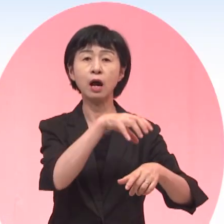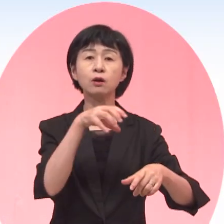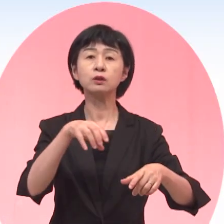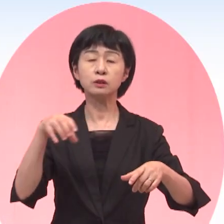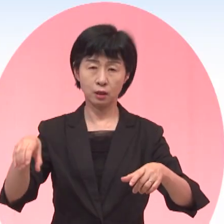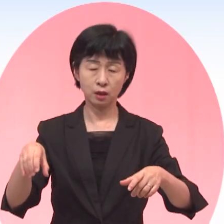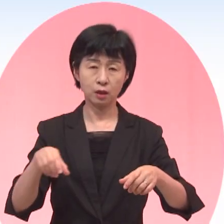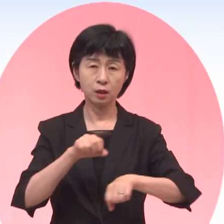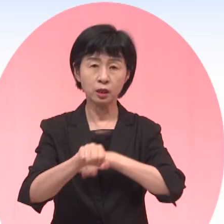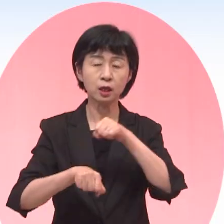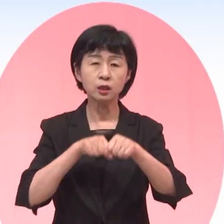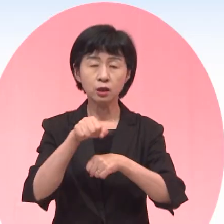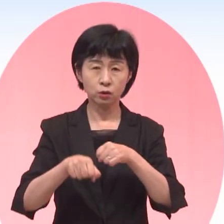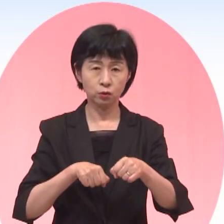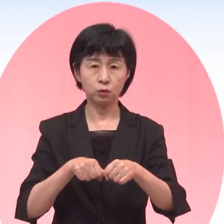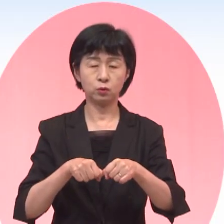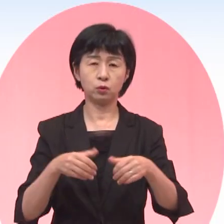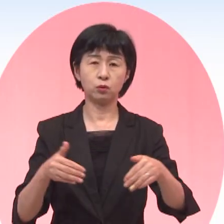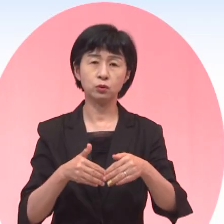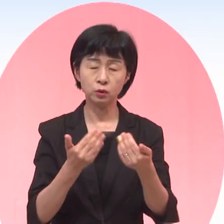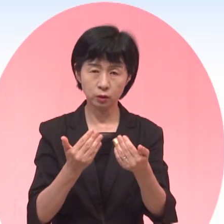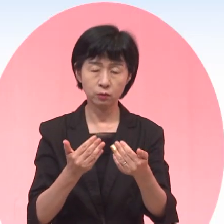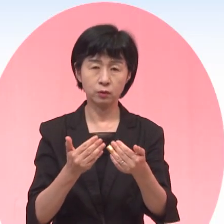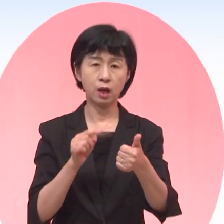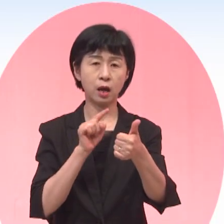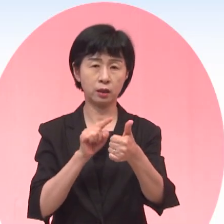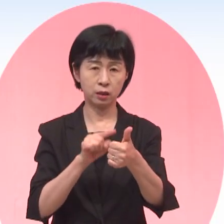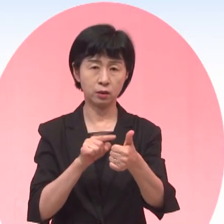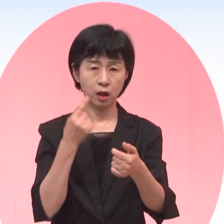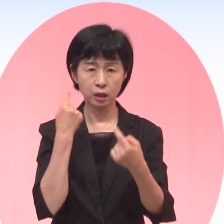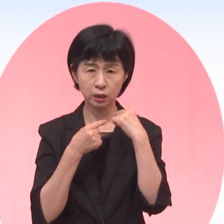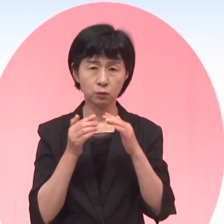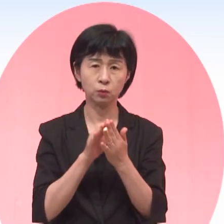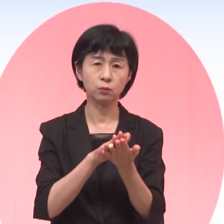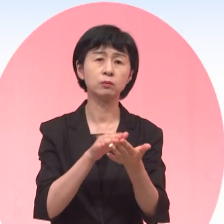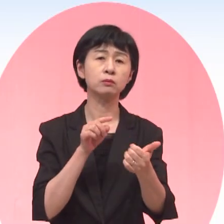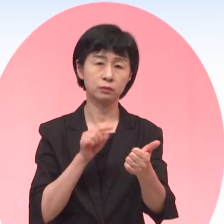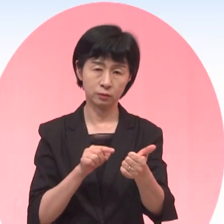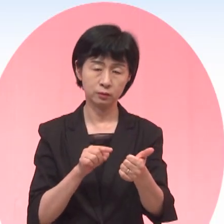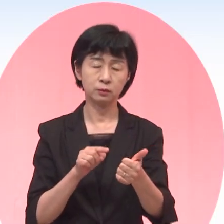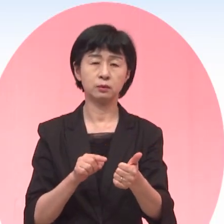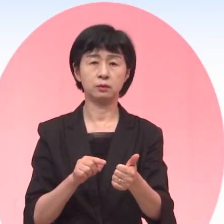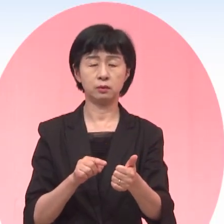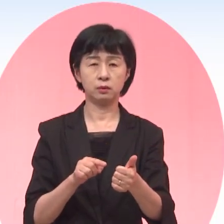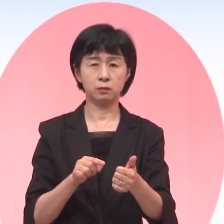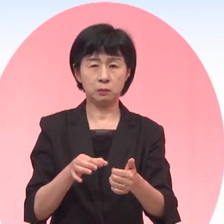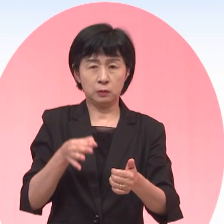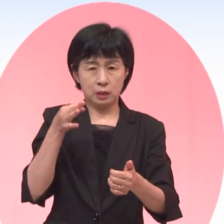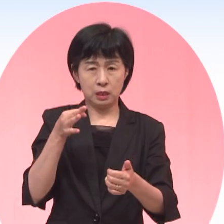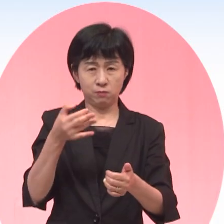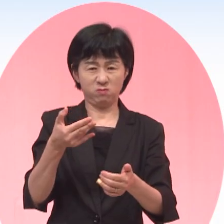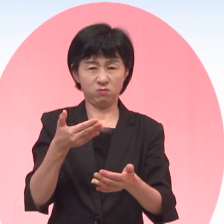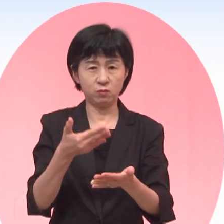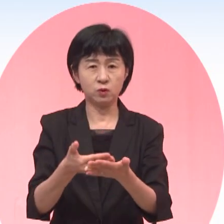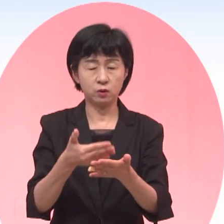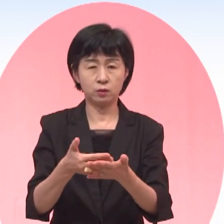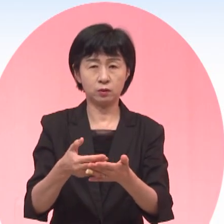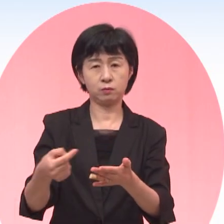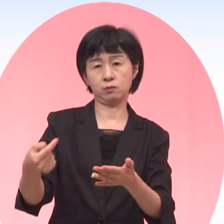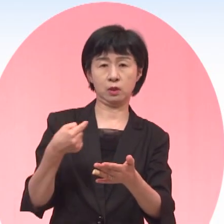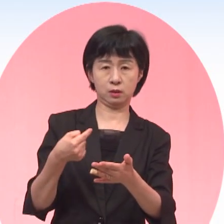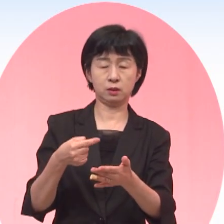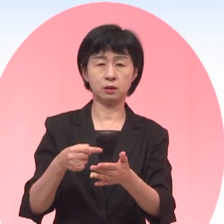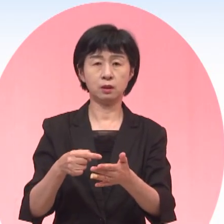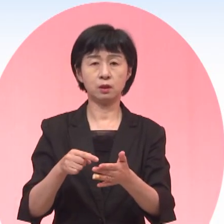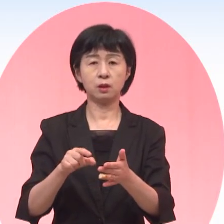で自転車による交通事故で相手を死傷させてしまい、高額な賠償請求を命